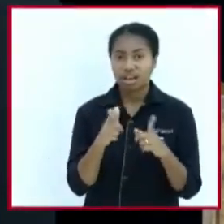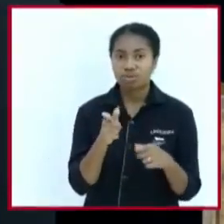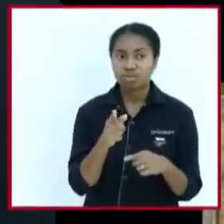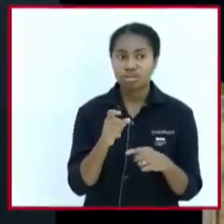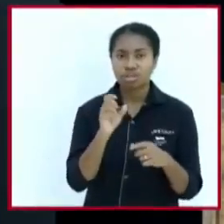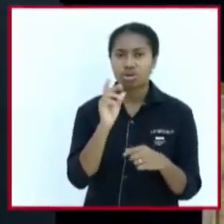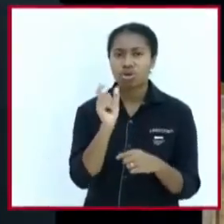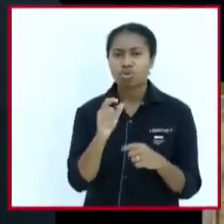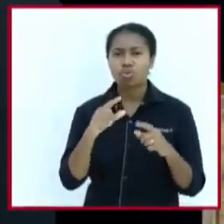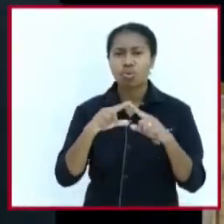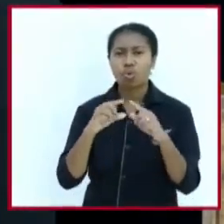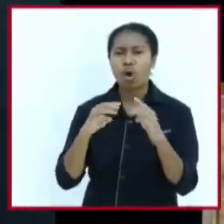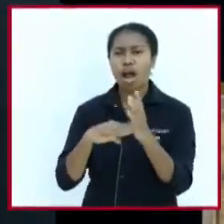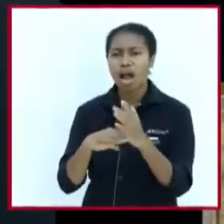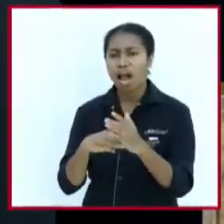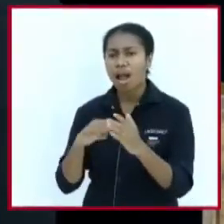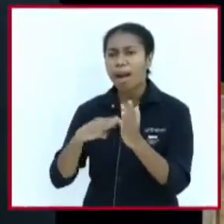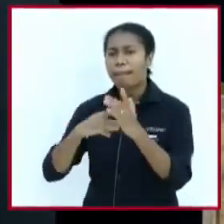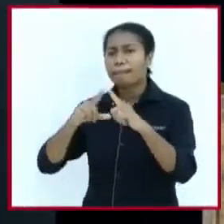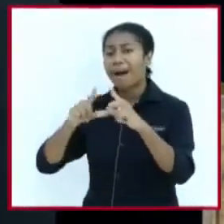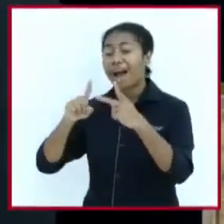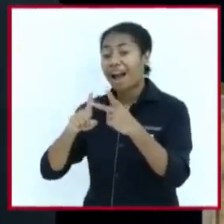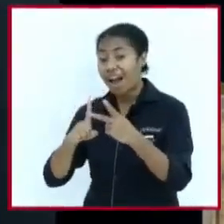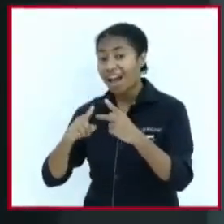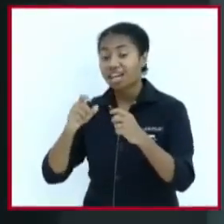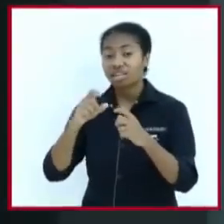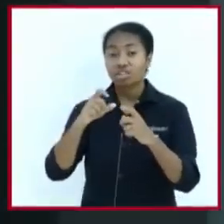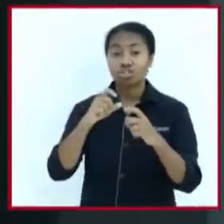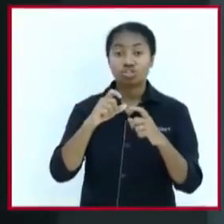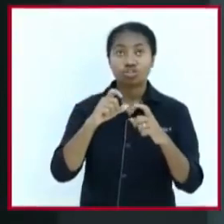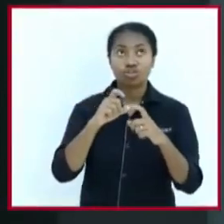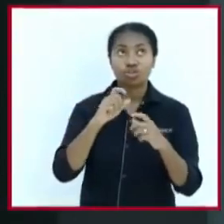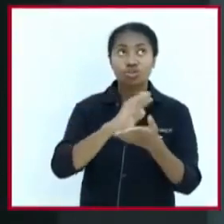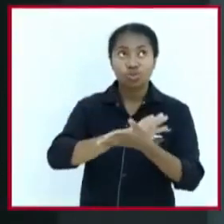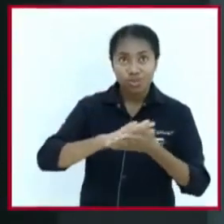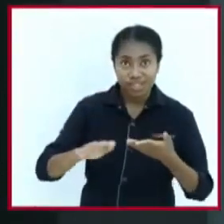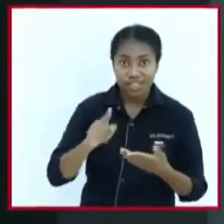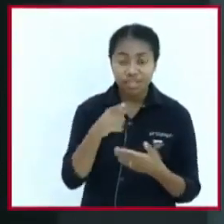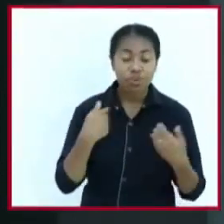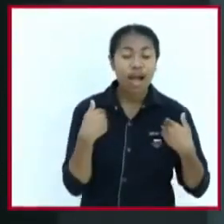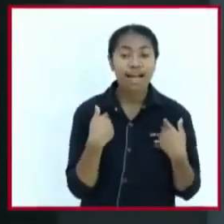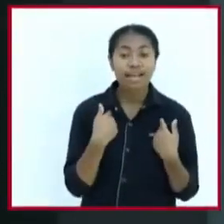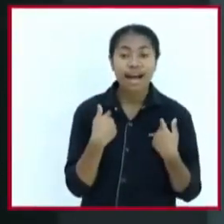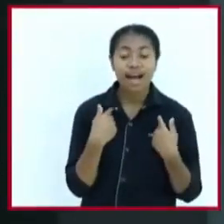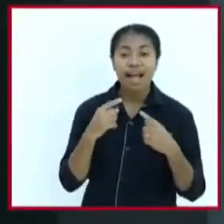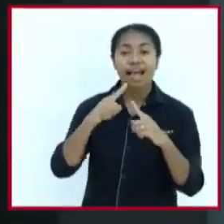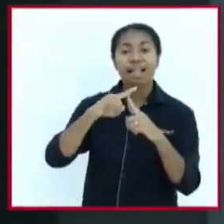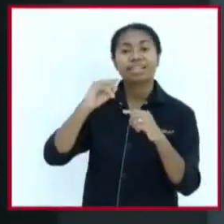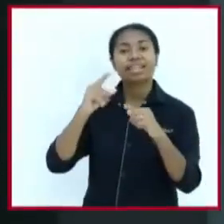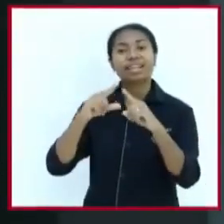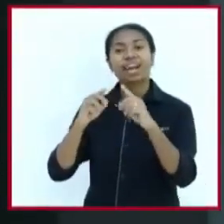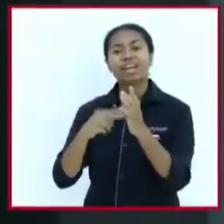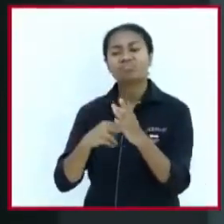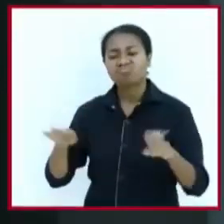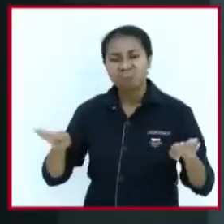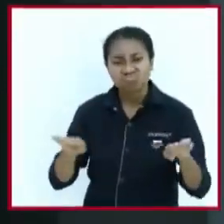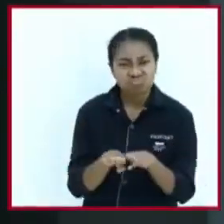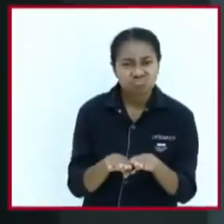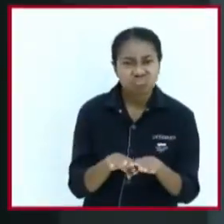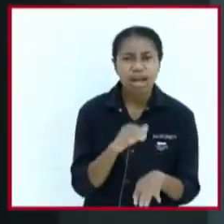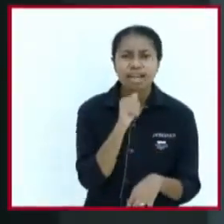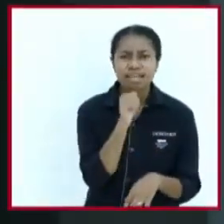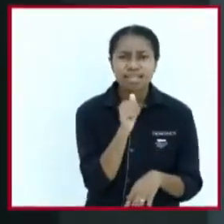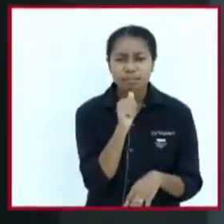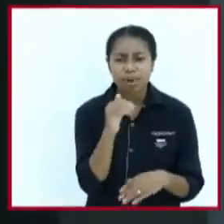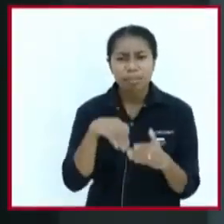ruang suci dan mangrove ruang mahasuci Ada apa Ada tirai tilangnya terbuka atau tertutup tertutup siapa bisa